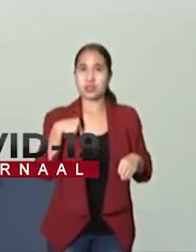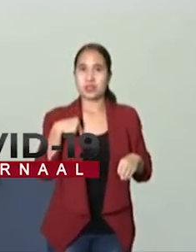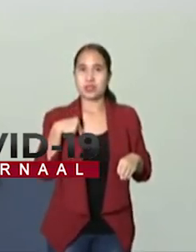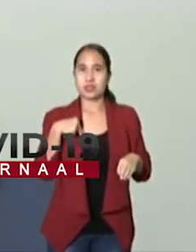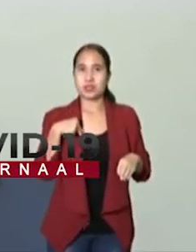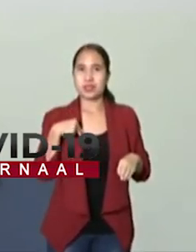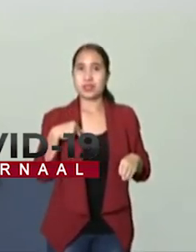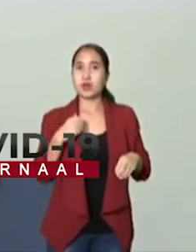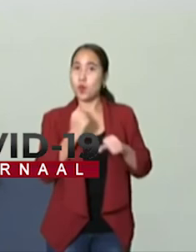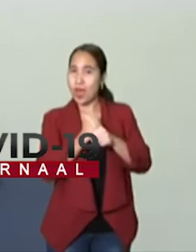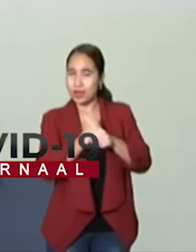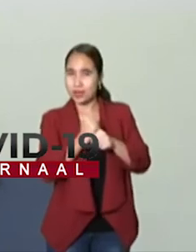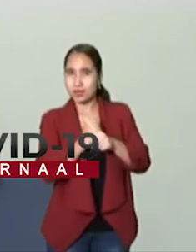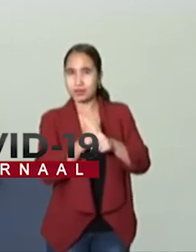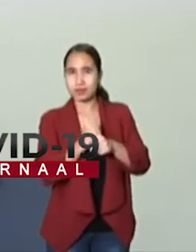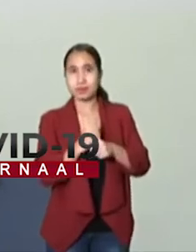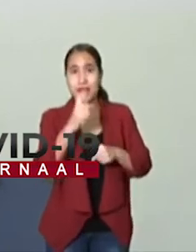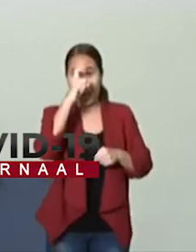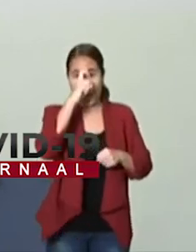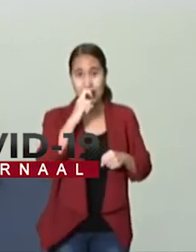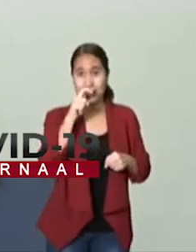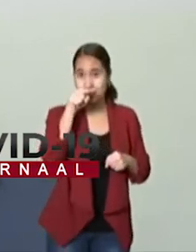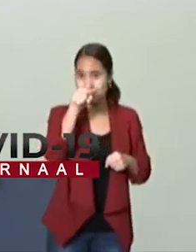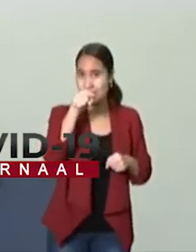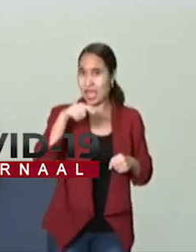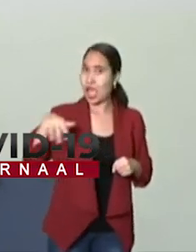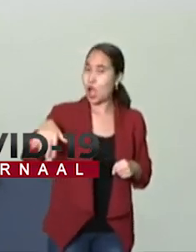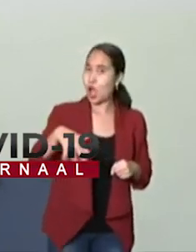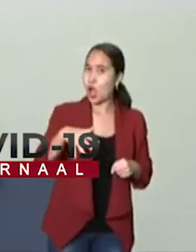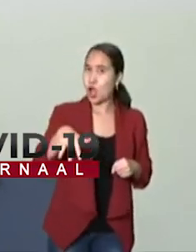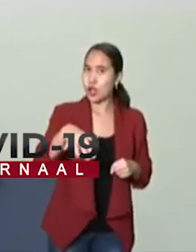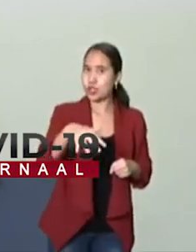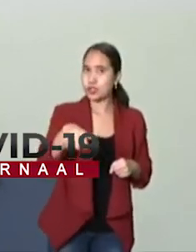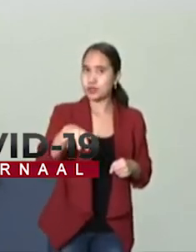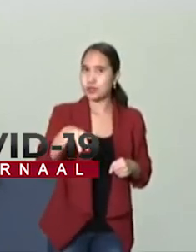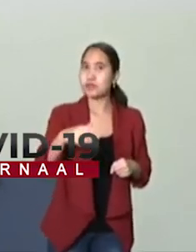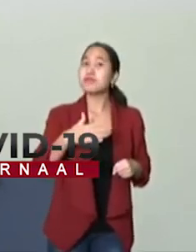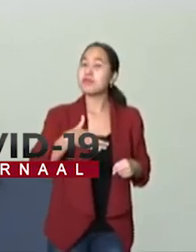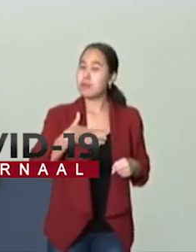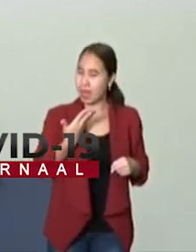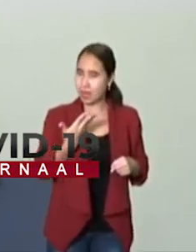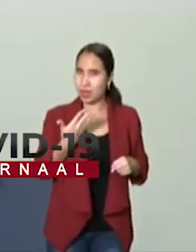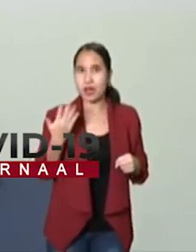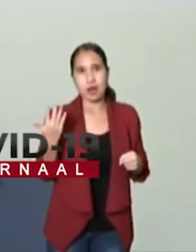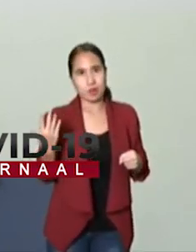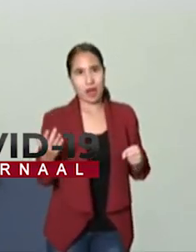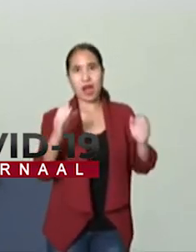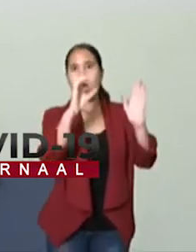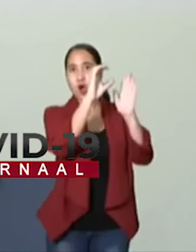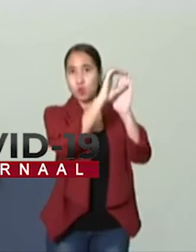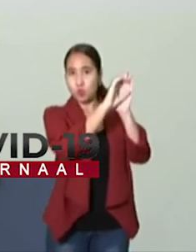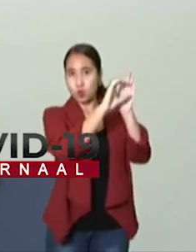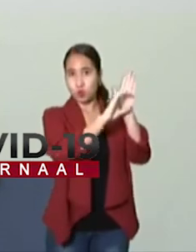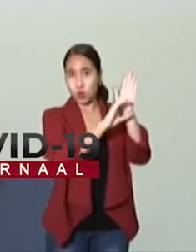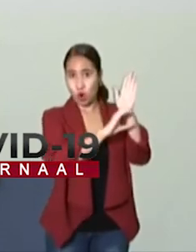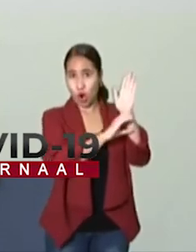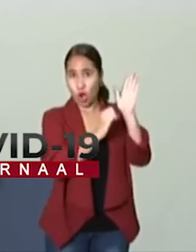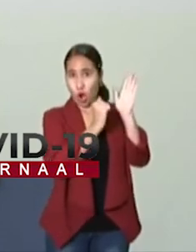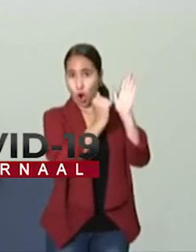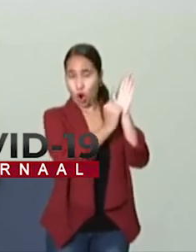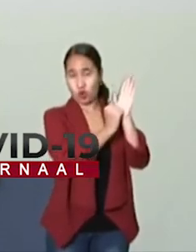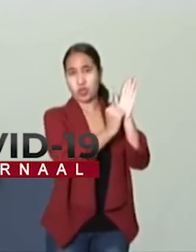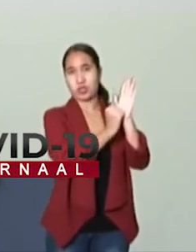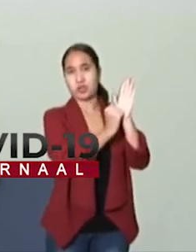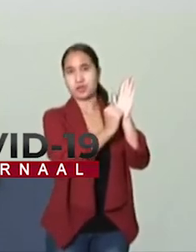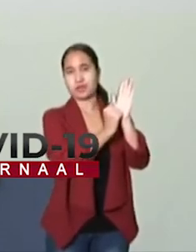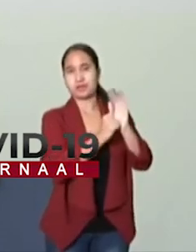je uit wil gaan, kun je volgens protocol bij onze vrienden van de horeca flink aan je